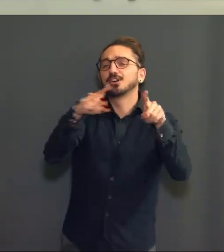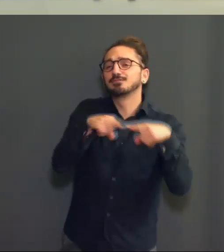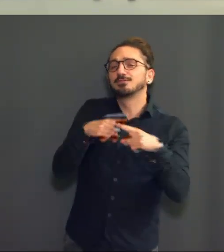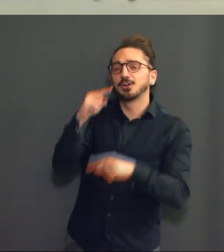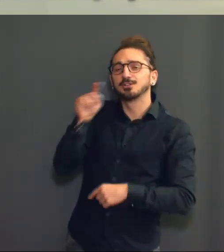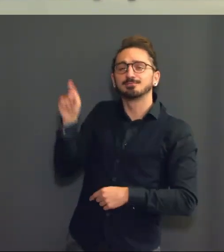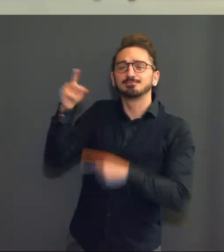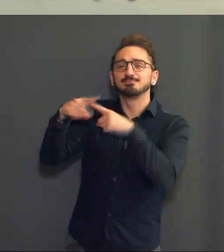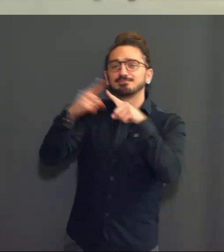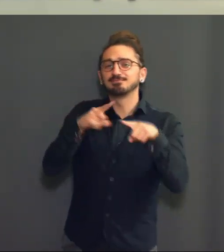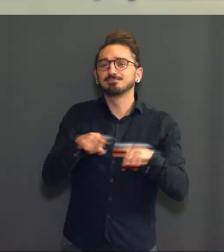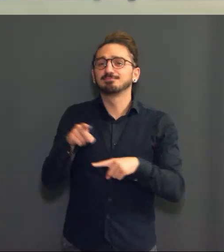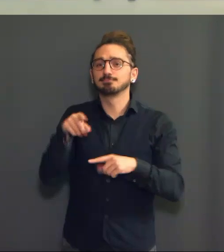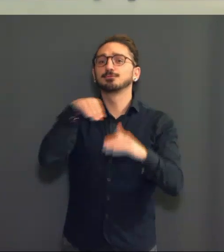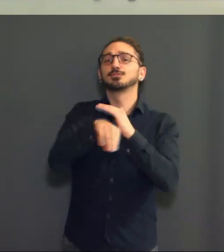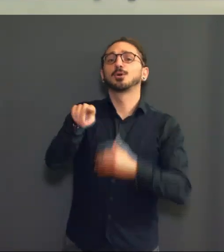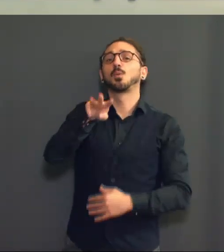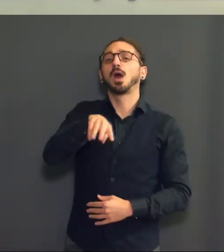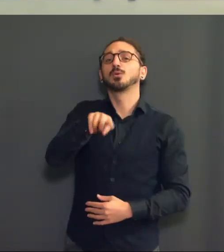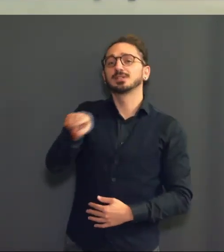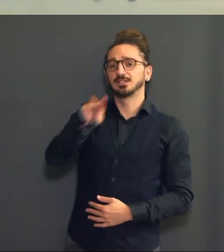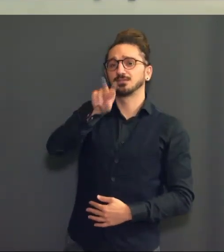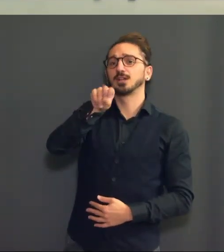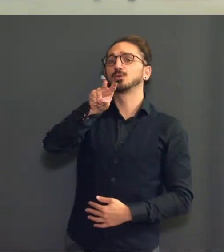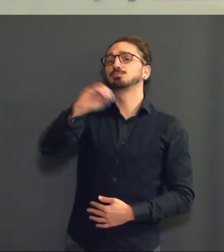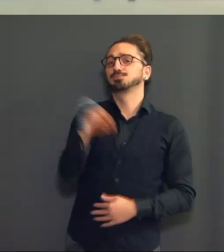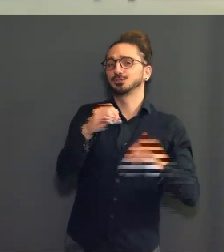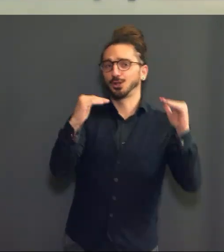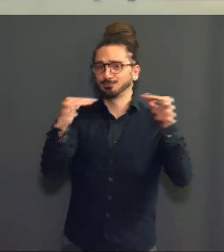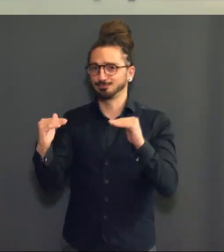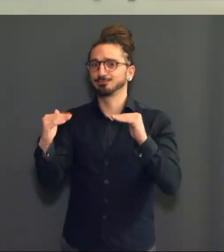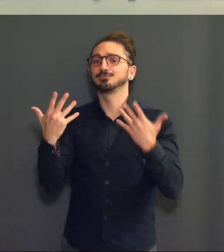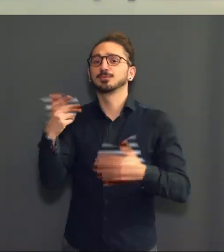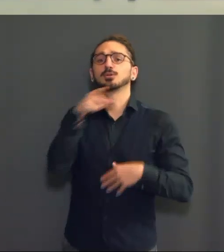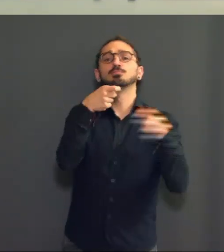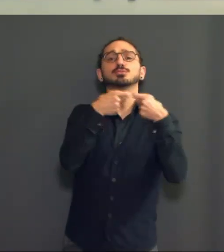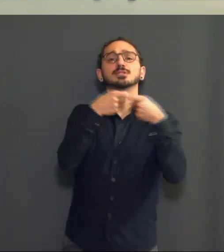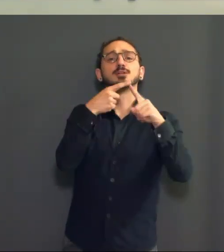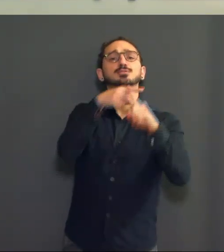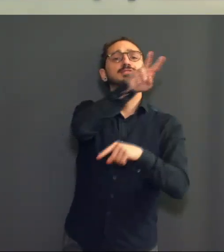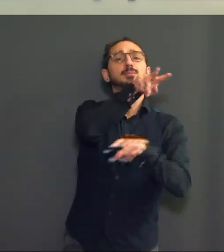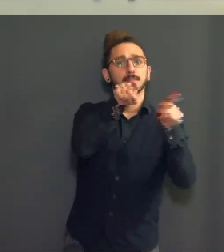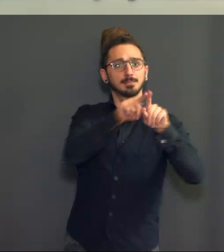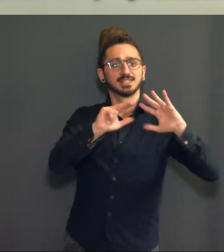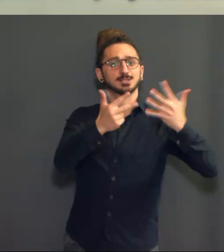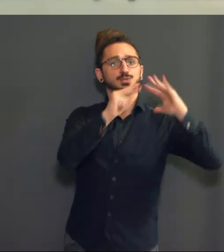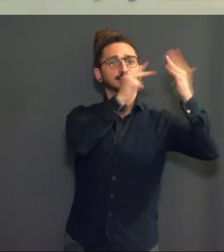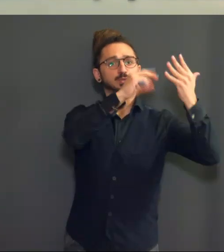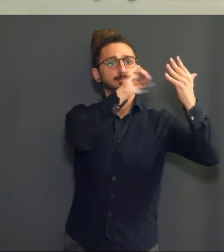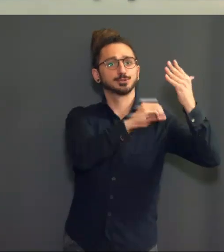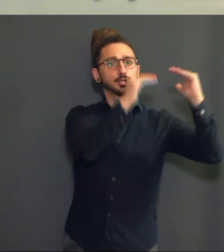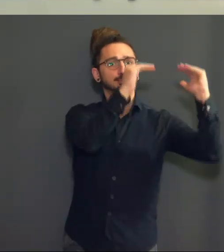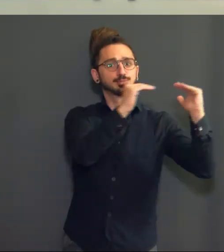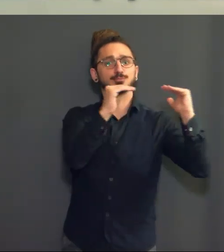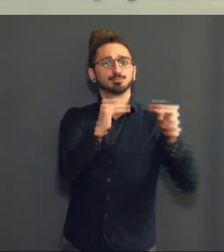région wallonne et 18% pour la région bruxelloise et la Flandre, et pour les provinces de moins